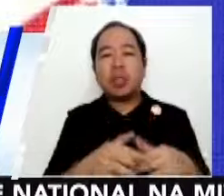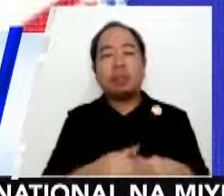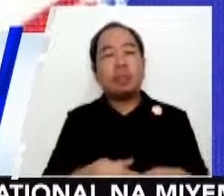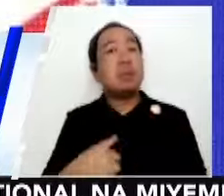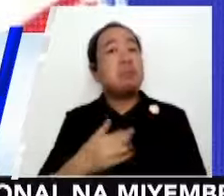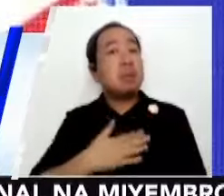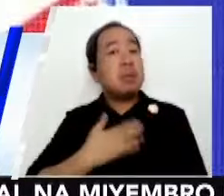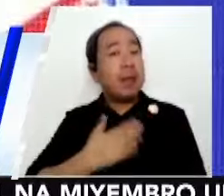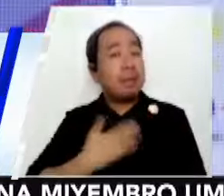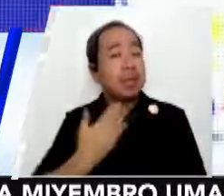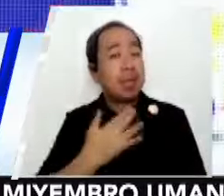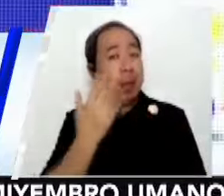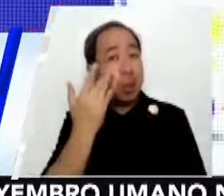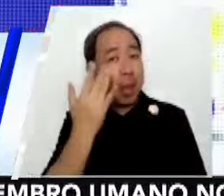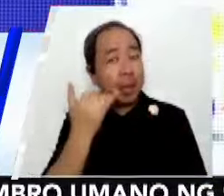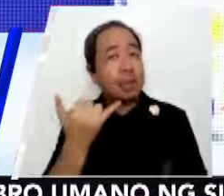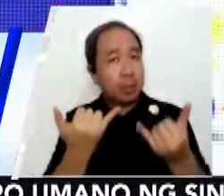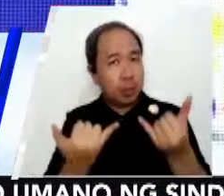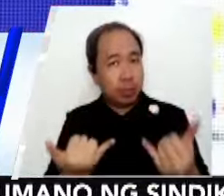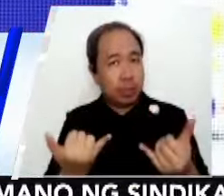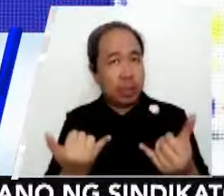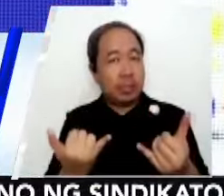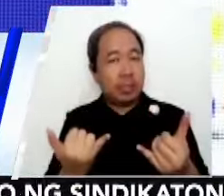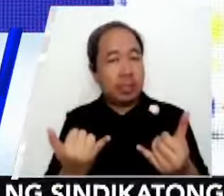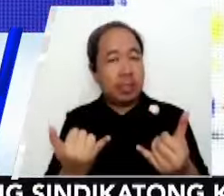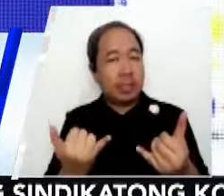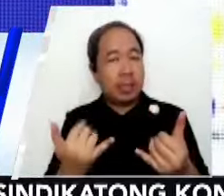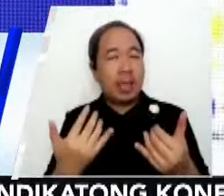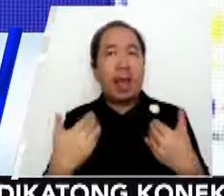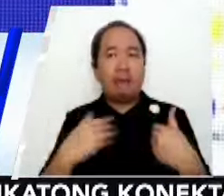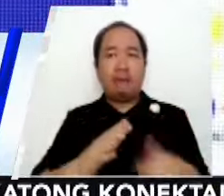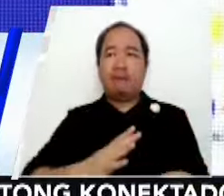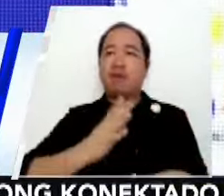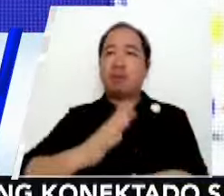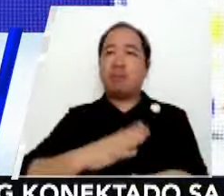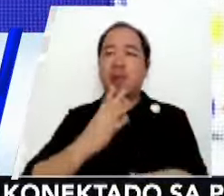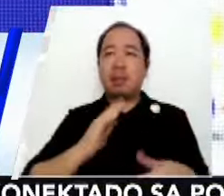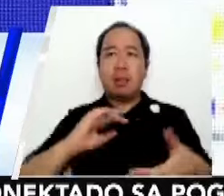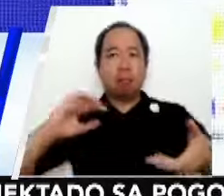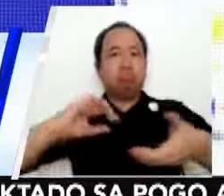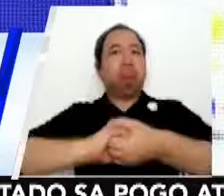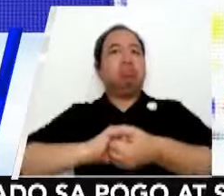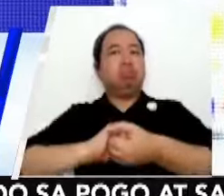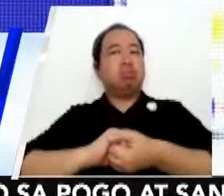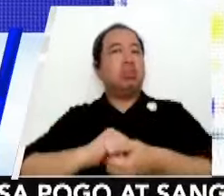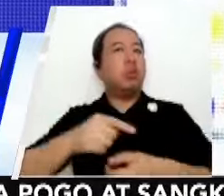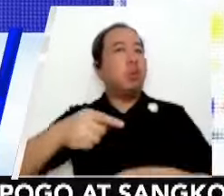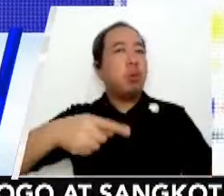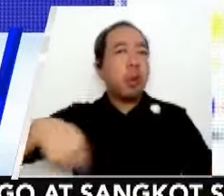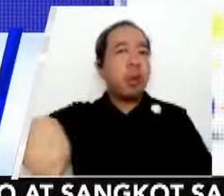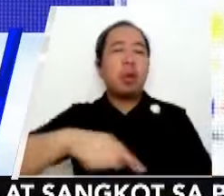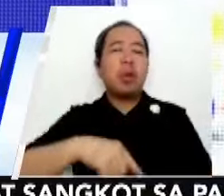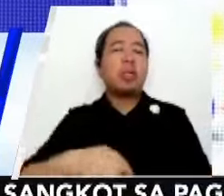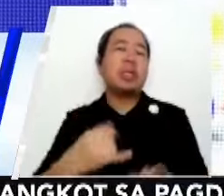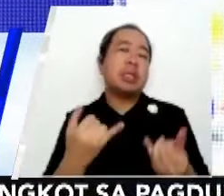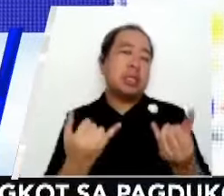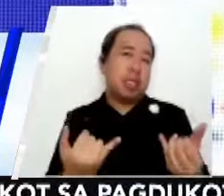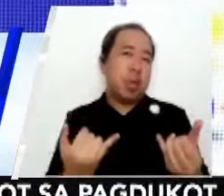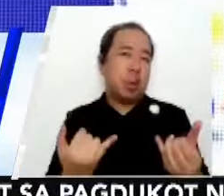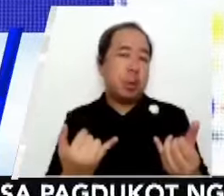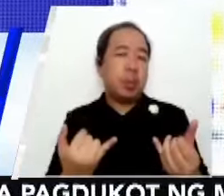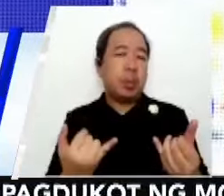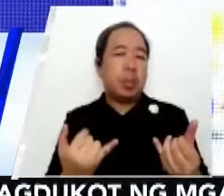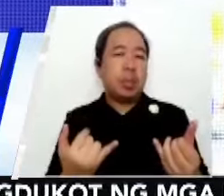that we are today formalizing that alliance. And that alliance now has formed the